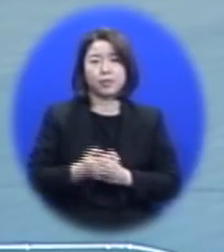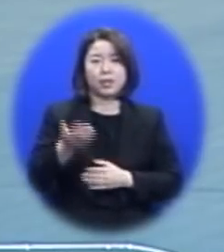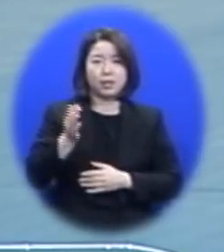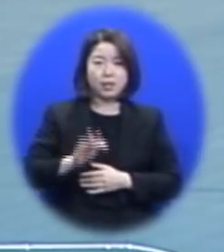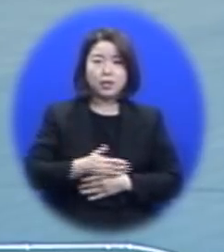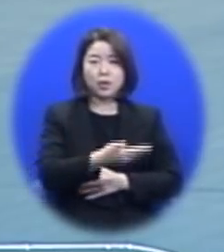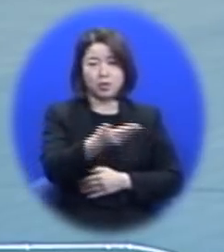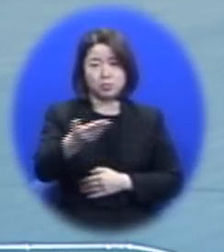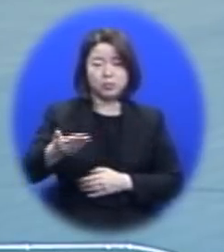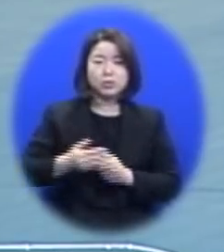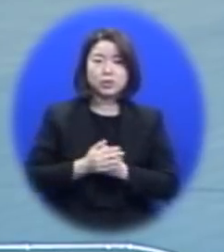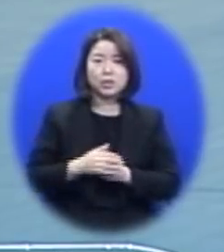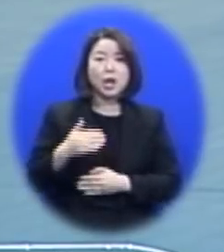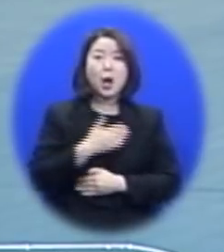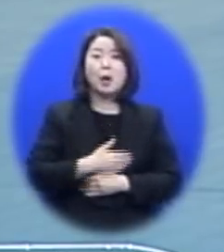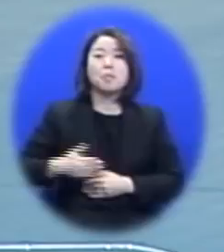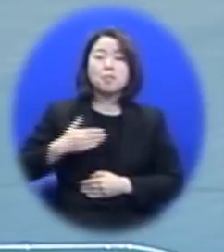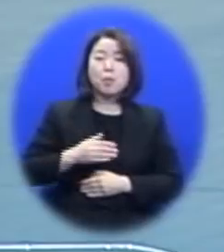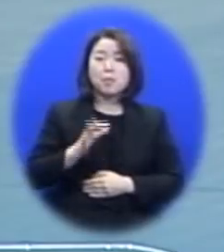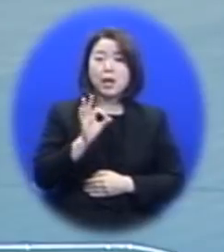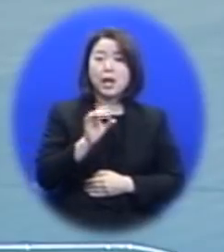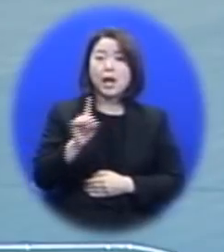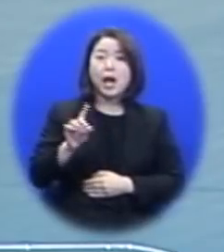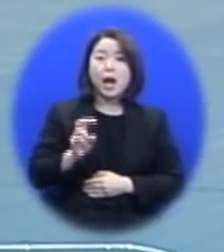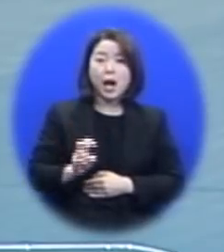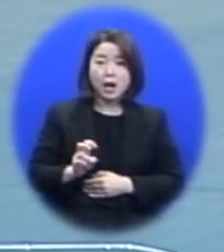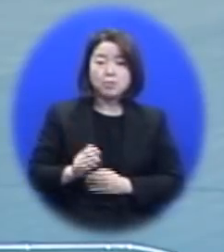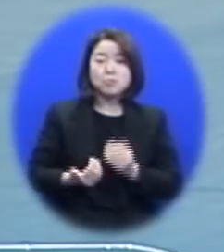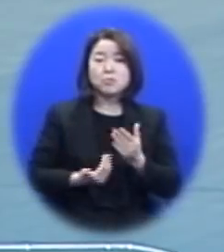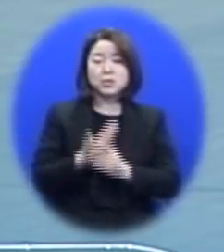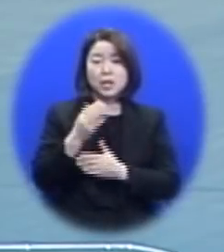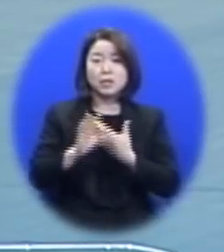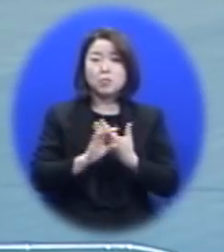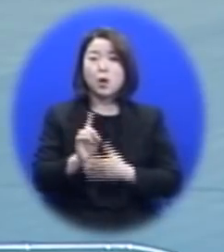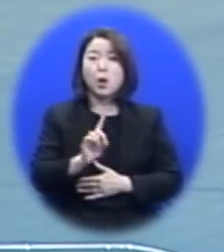여러분, 몸에 암이 생기면 여러분 어떻게 하십니까?